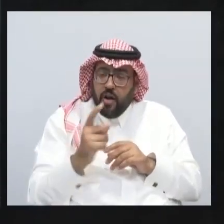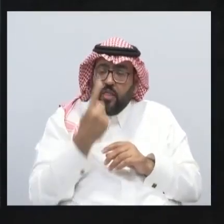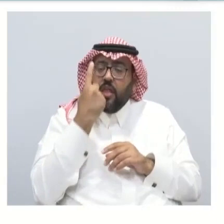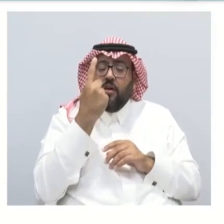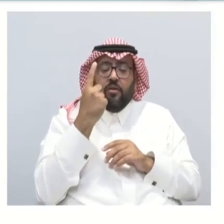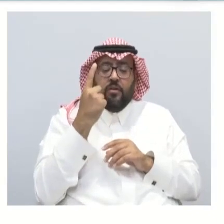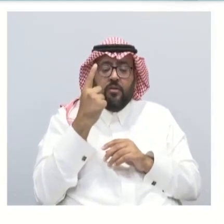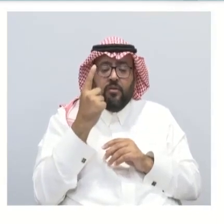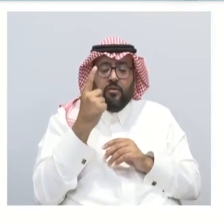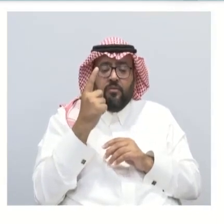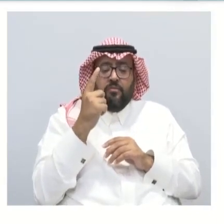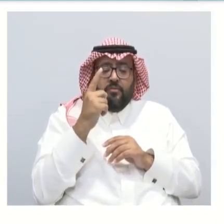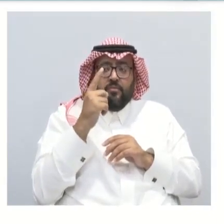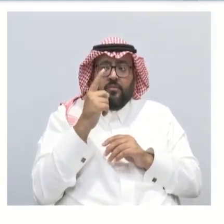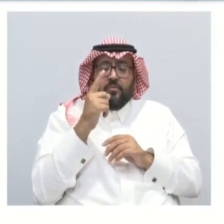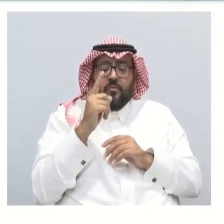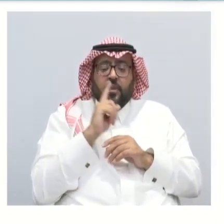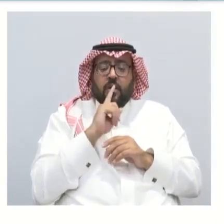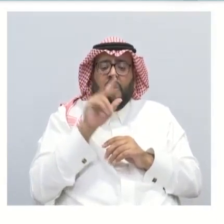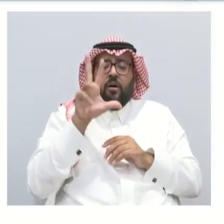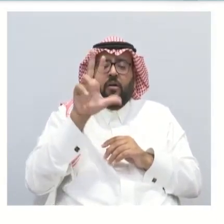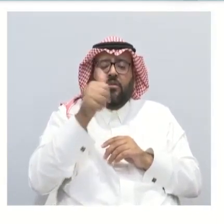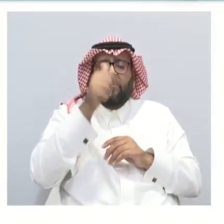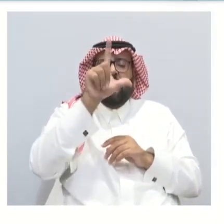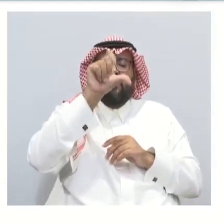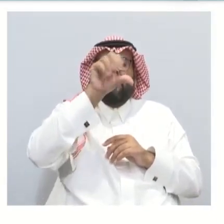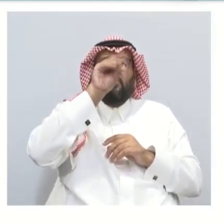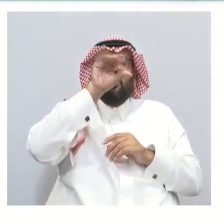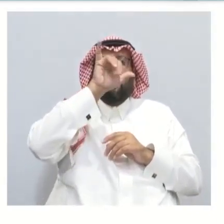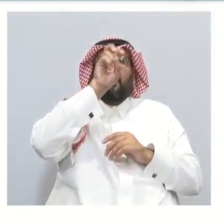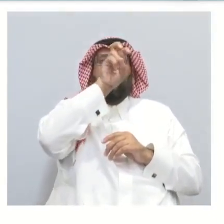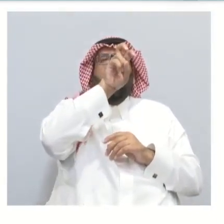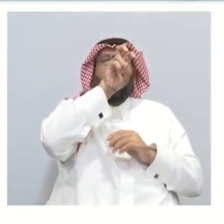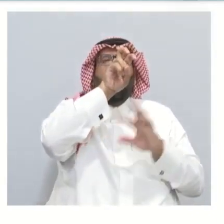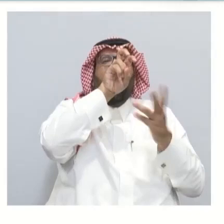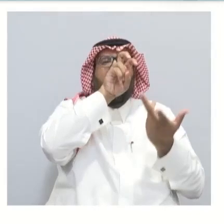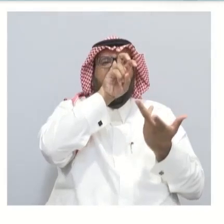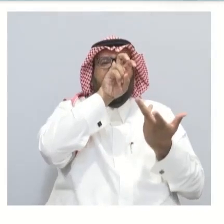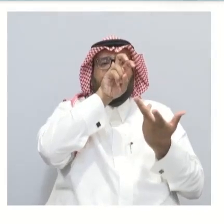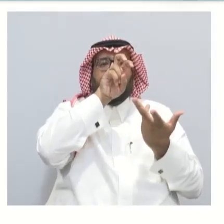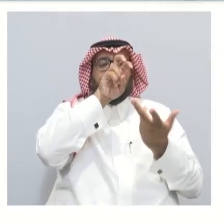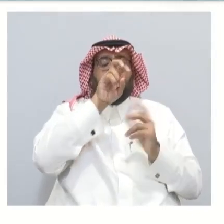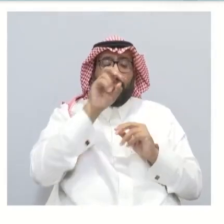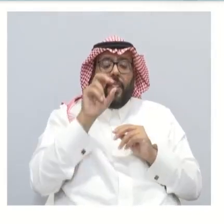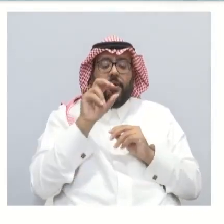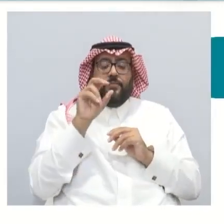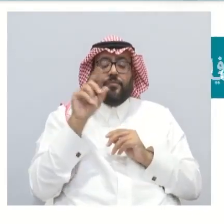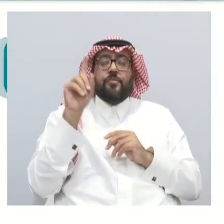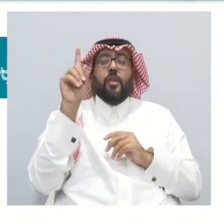تاملوا الالوهيه قبل ان نعرف توحيد الالوهيه الالوهيه